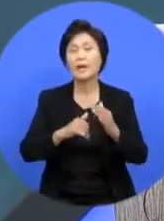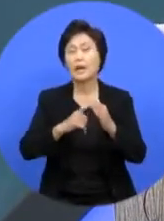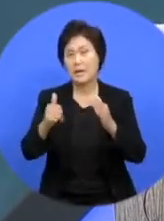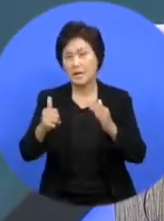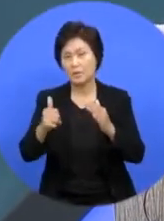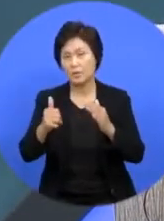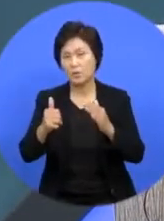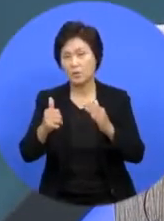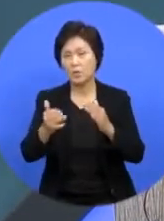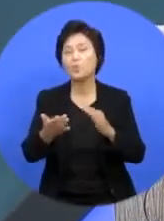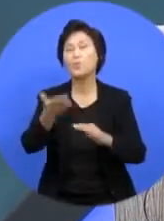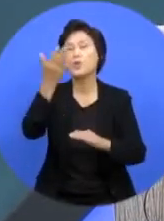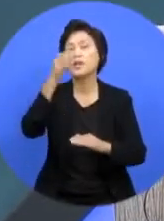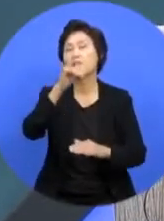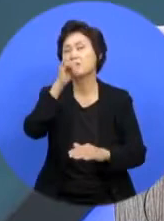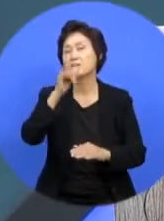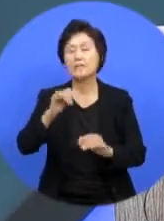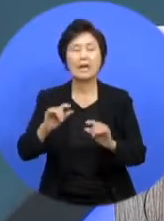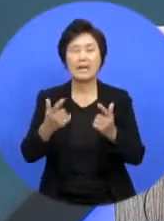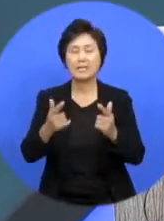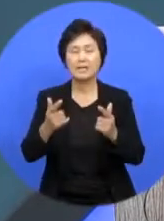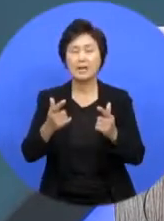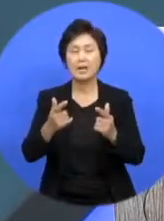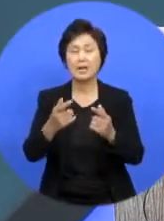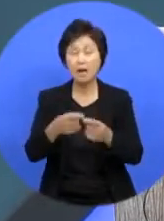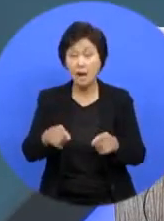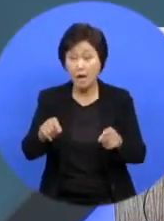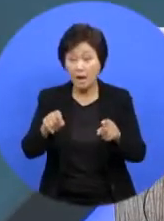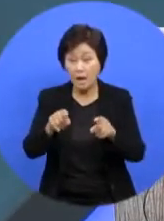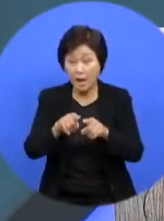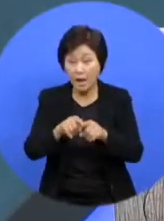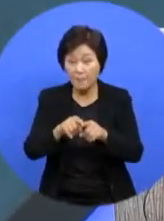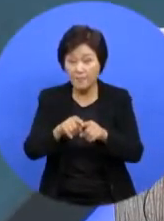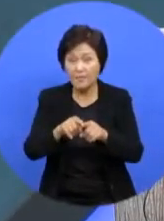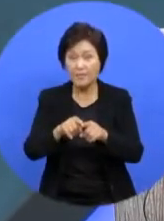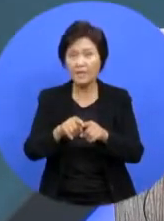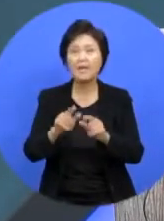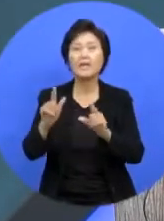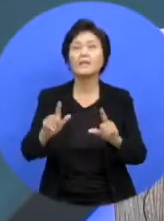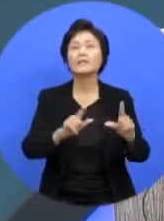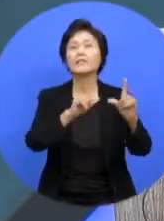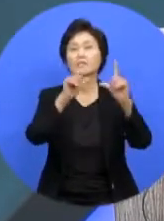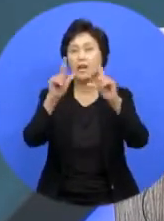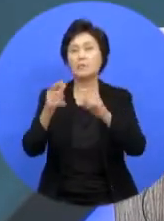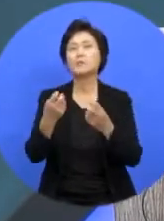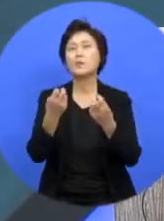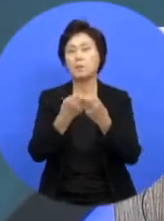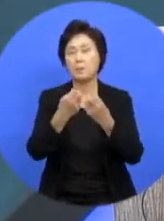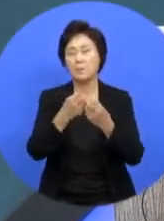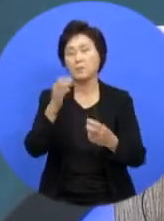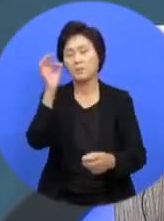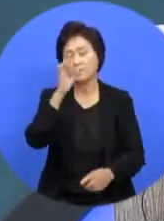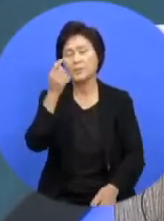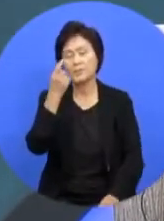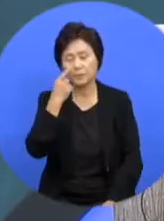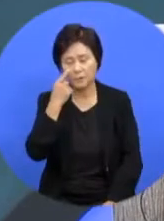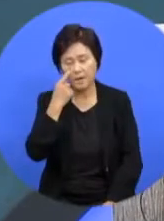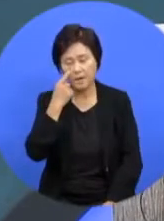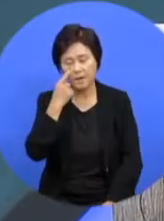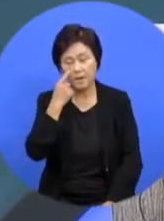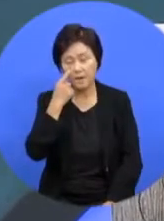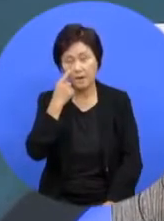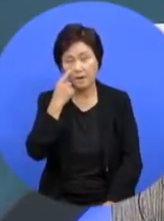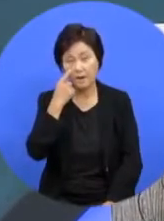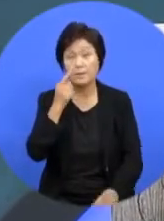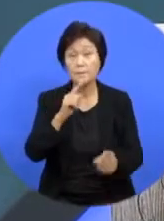아니니 같이 불러서 여기서 대안을 찾아보지 않겠냐라고 생각을 했는데 예. 예, 그런 말씀을 듣고 제가